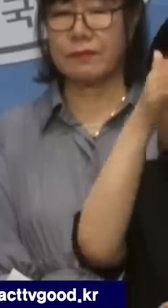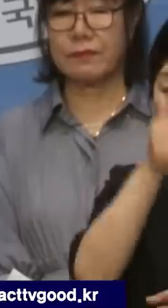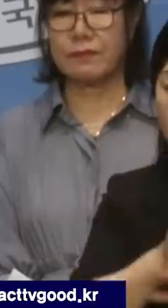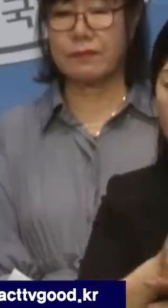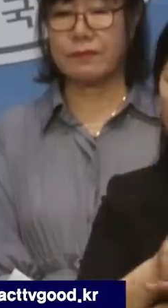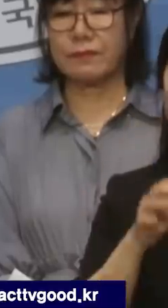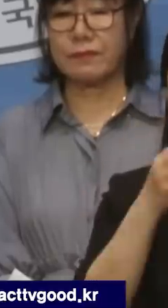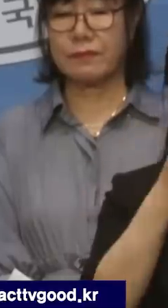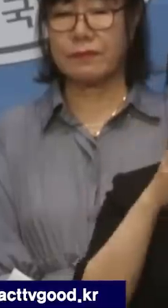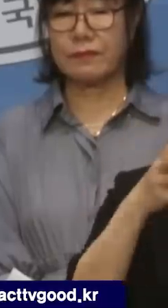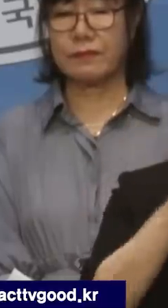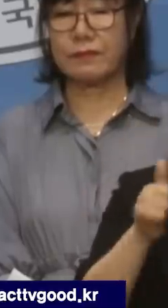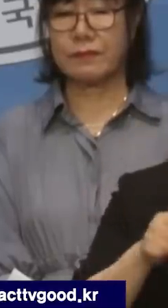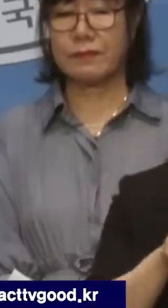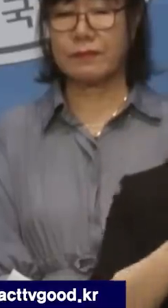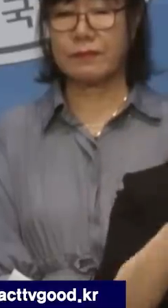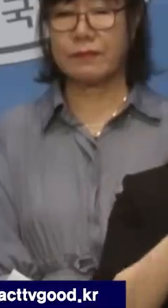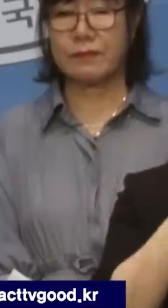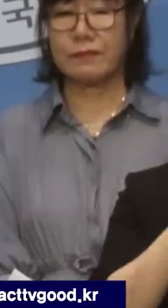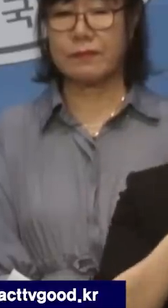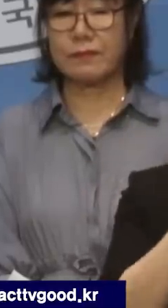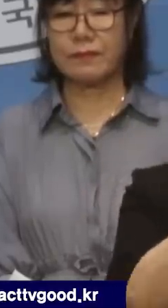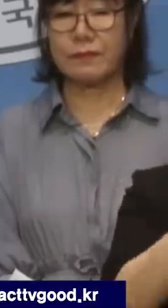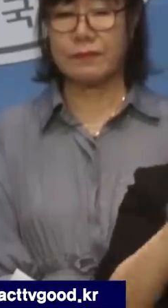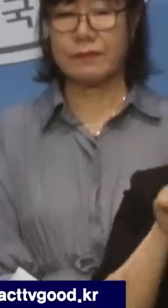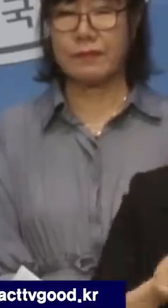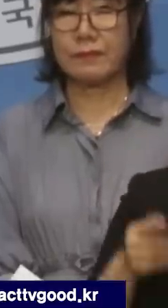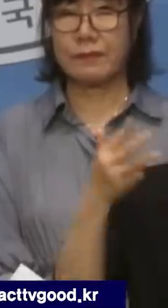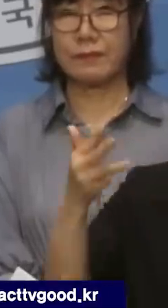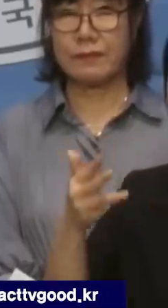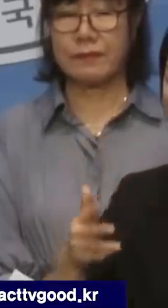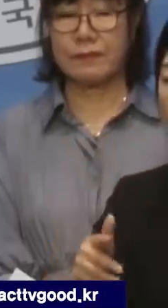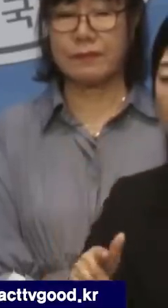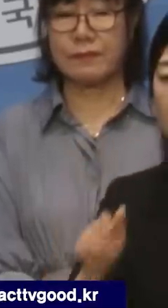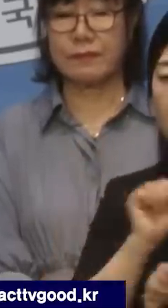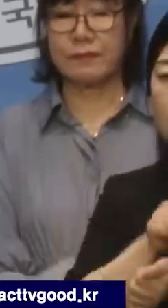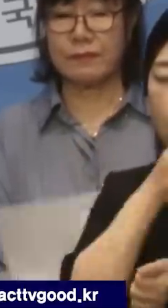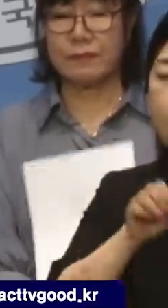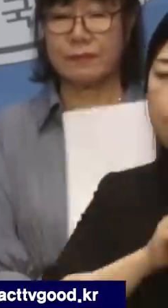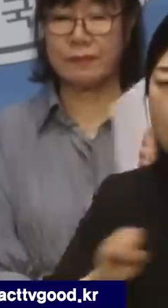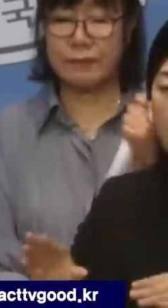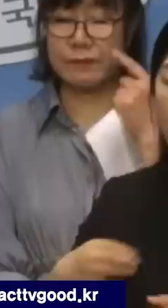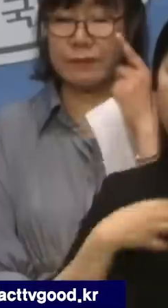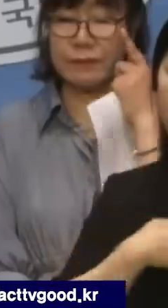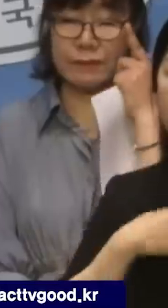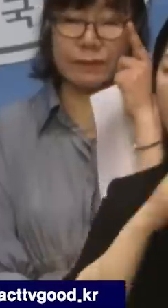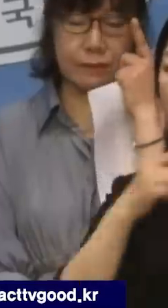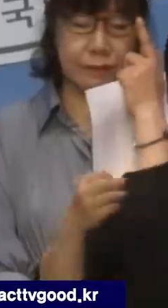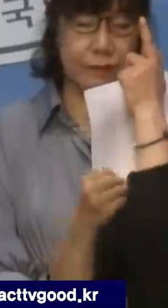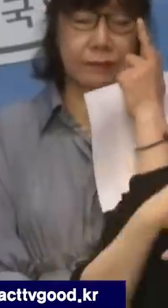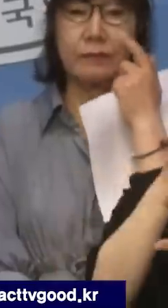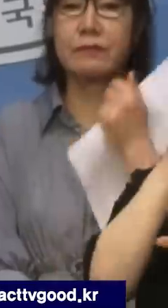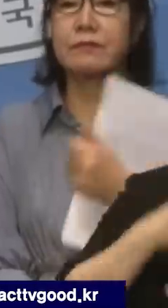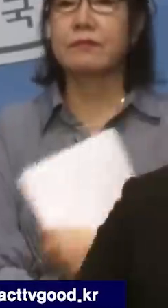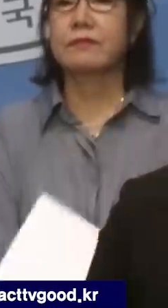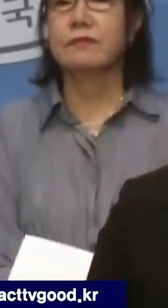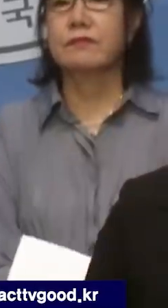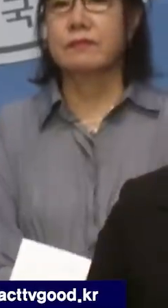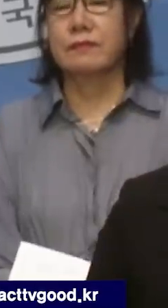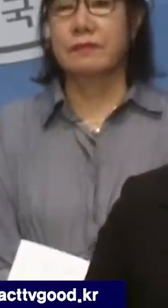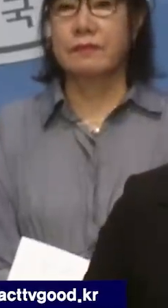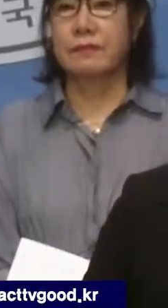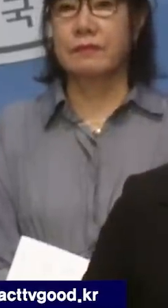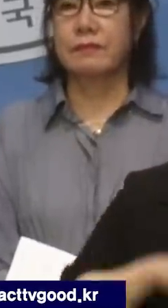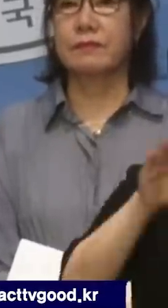국민의 10명 중 8명이 후쿠시마 오염수 방류는 걱정된다고 답을 하셨습니다. 50대